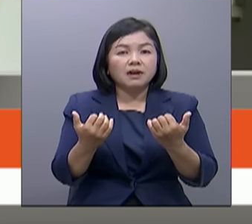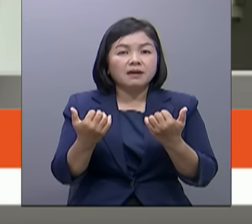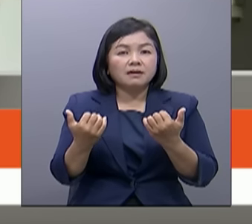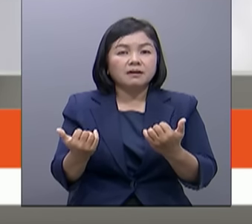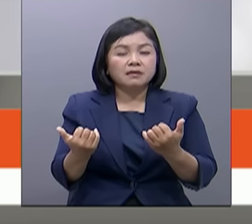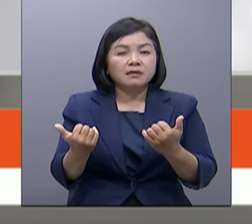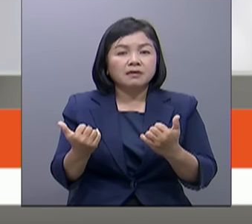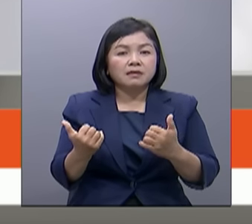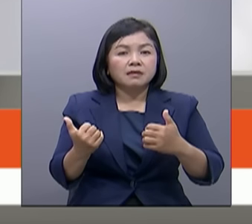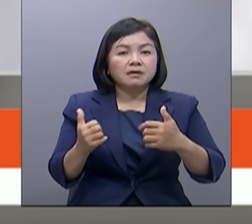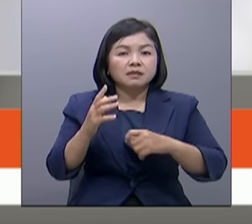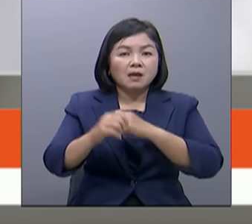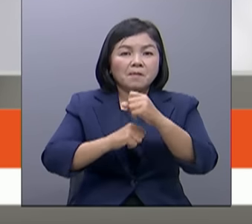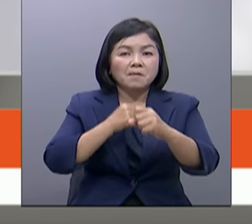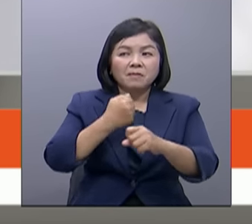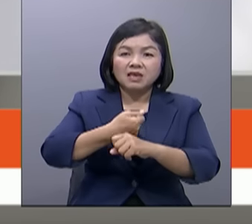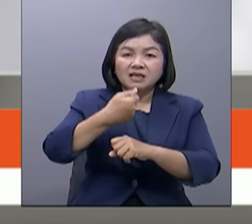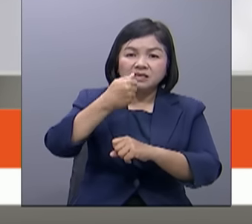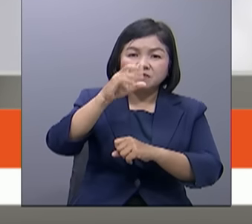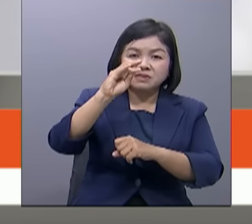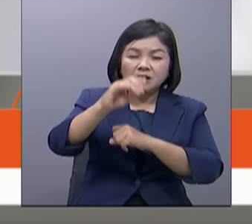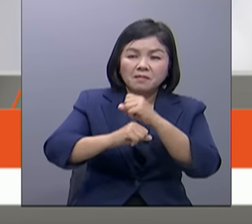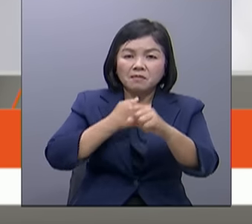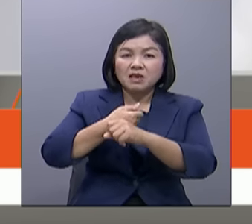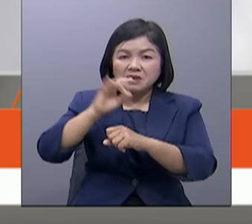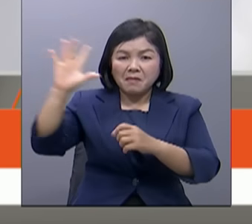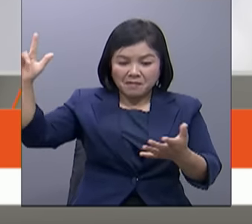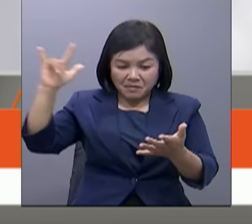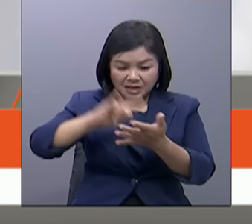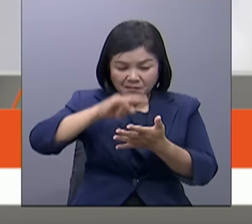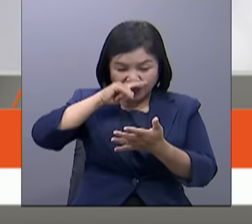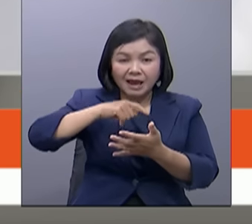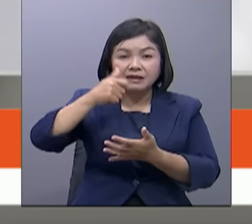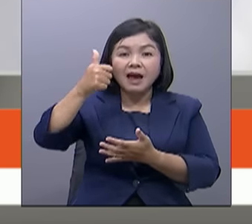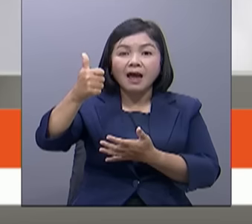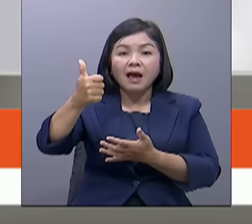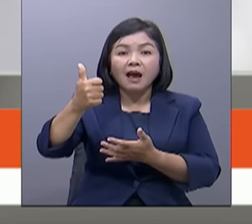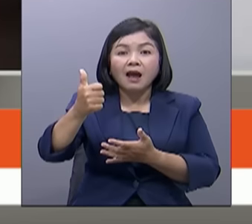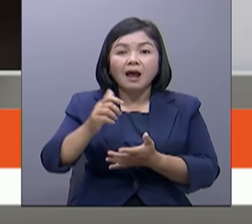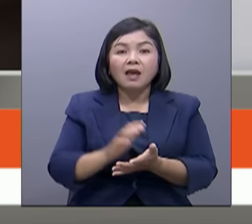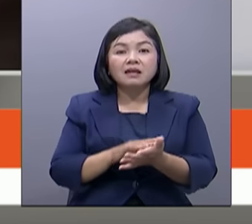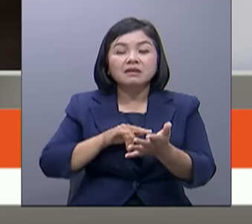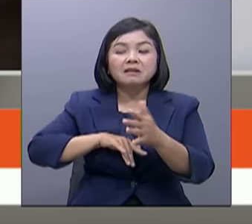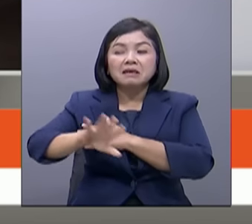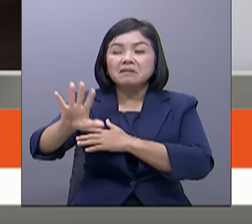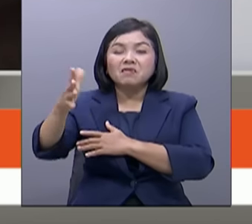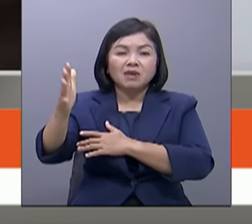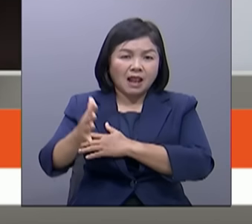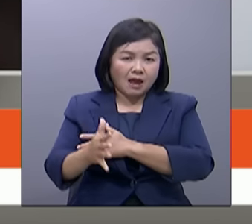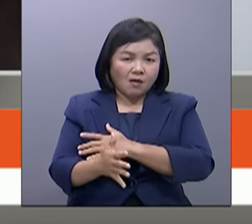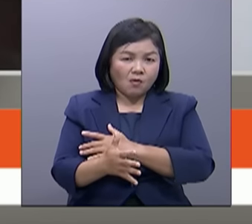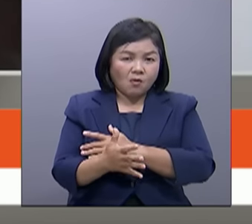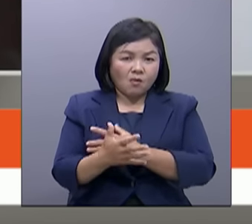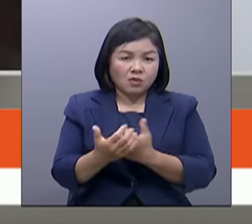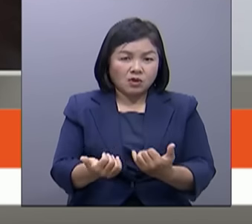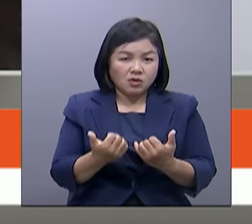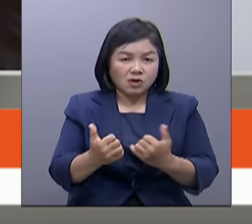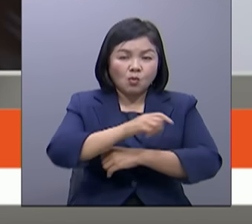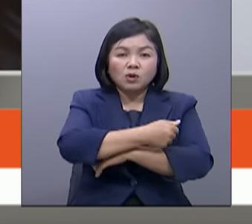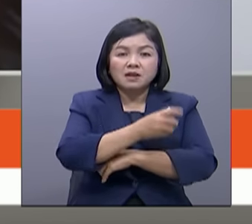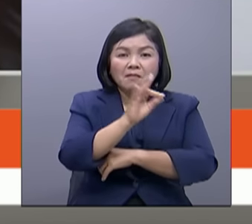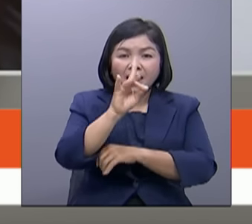เกินนะ17 18ปีแล้วเขากลับมาได้เมื่อปีที่แล้วเนี่ยนะครับเขาไม่มีหนีไปไหนอีกแล้วนะครับแล้วเมื่อวันที่18